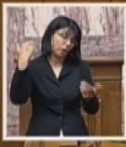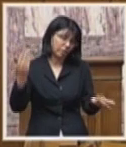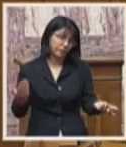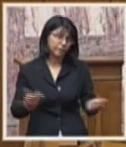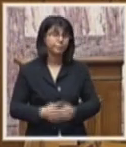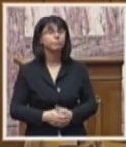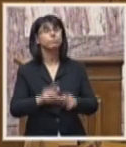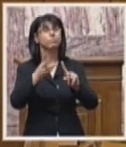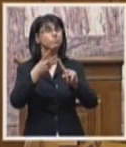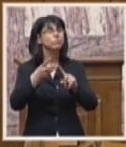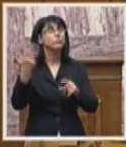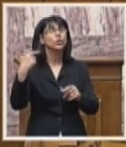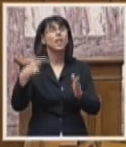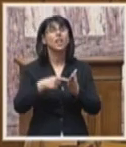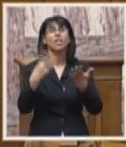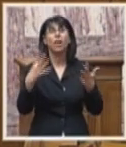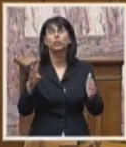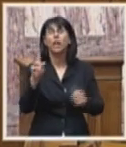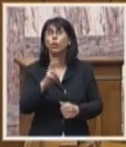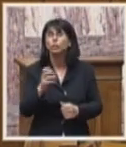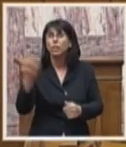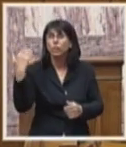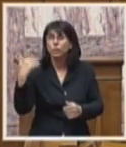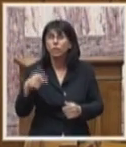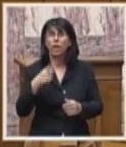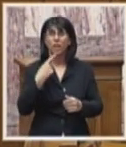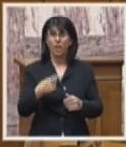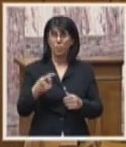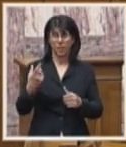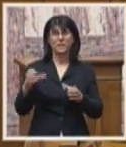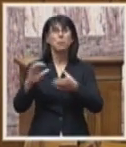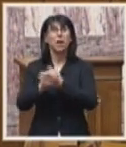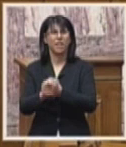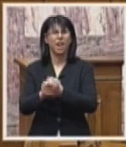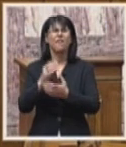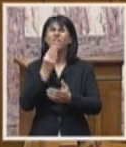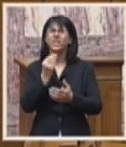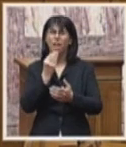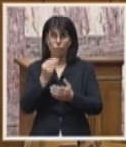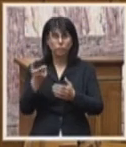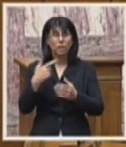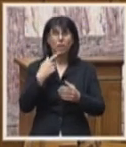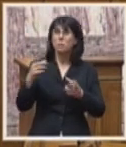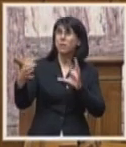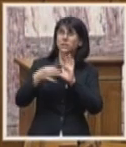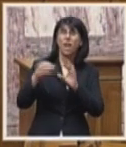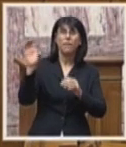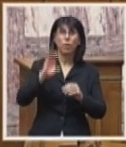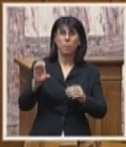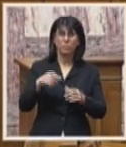τύχη της Ελλάδας το 20, όταν κάποιοι πάλι ξεσήκωσαν το λαό εναντίον της συμμαχίας του Βενιζέλου με τους Ευρωπαίους και φώναζαν